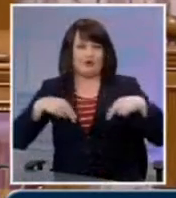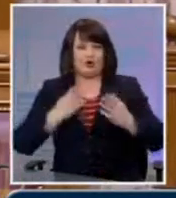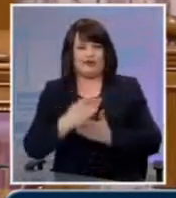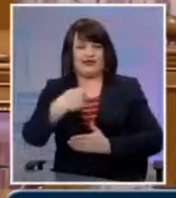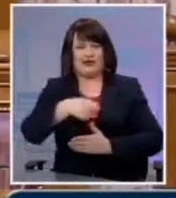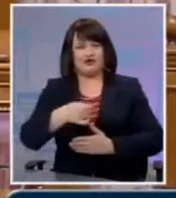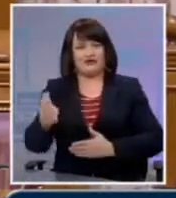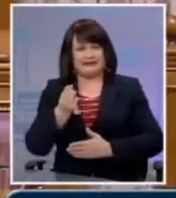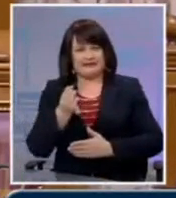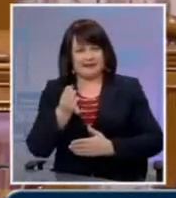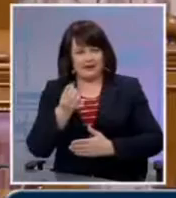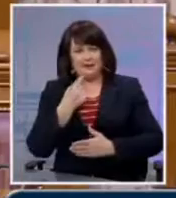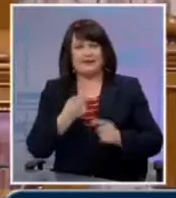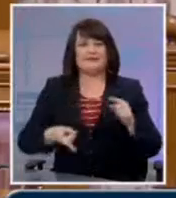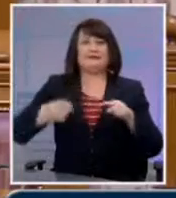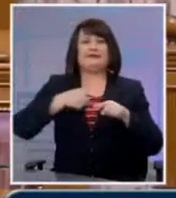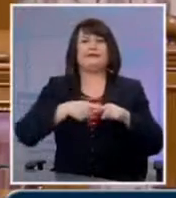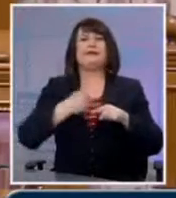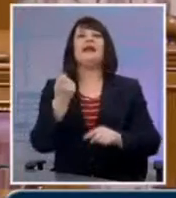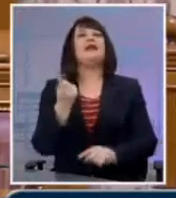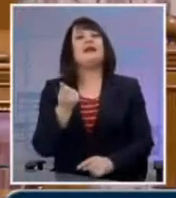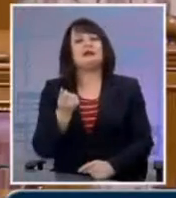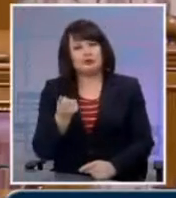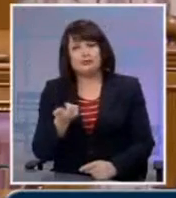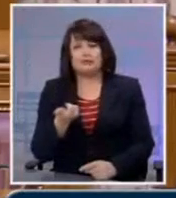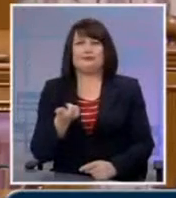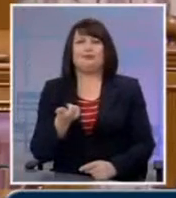Δικαιοσύνης προτίθεται το ποσό αυτό που είναι